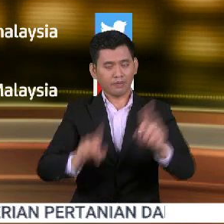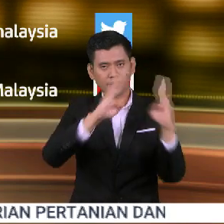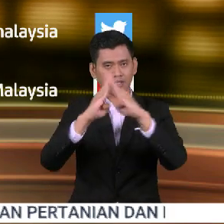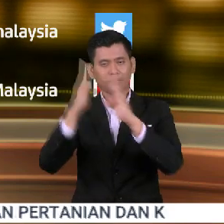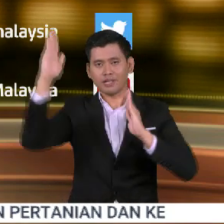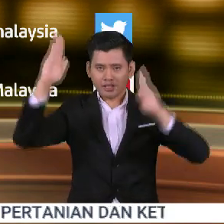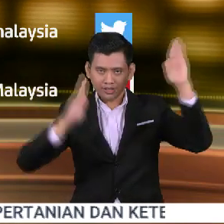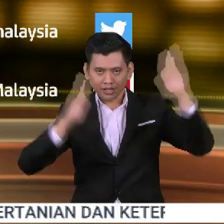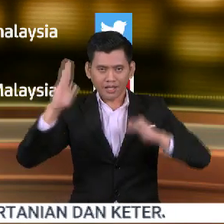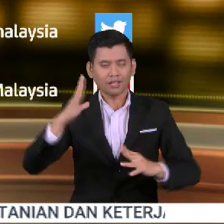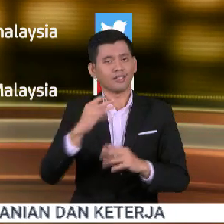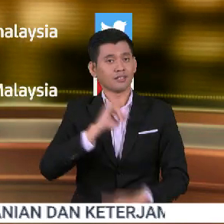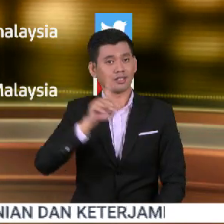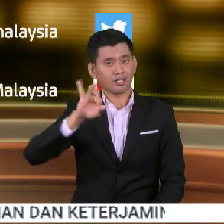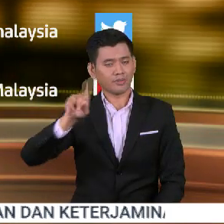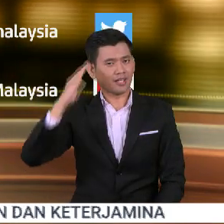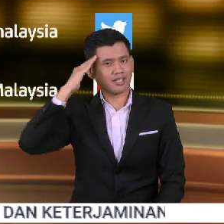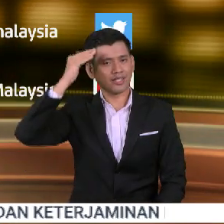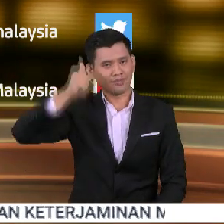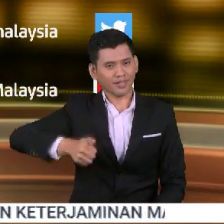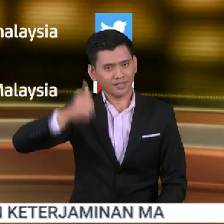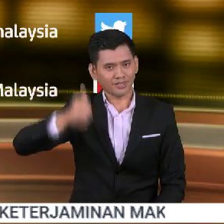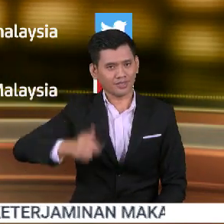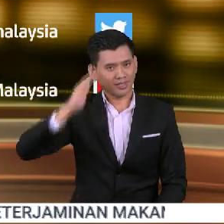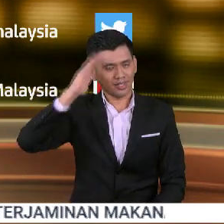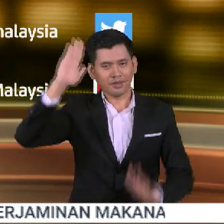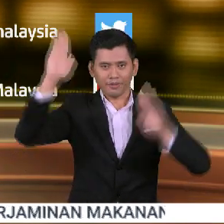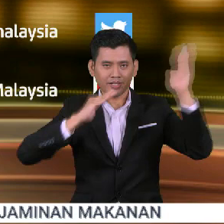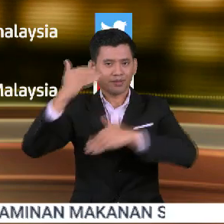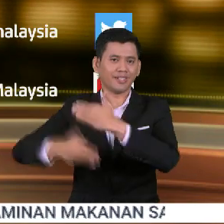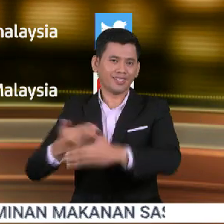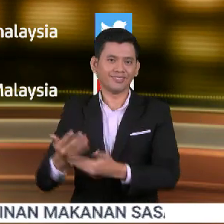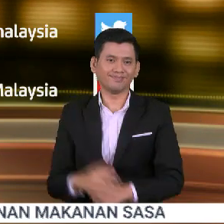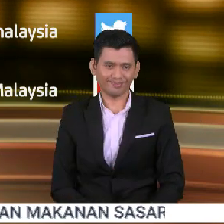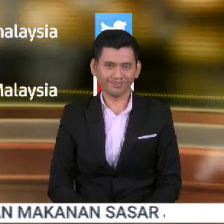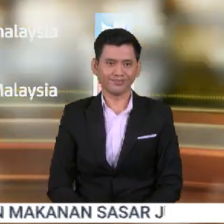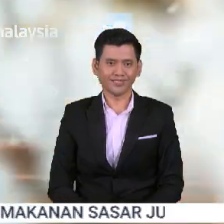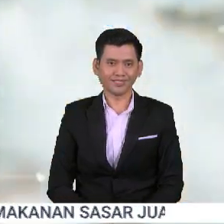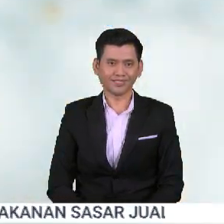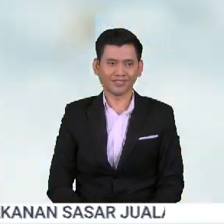di seluruh Malaysia. Sekian, saya Syamil Sabri. Assalamualaikum dan salam Malaysia Madani.